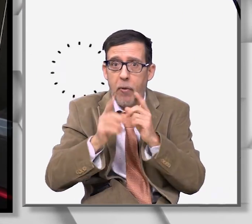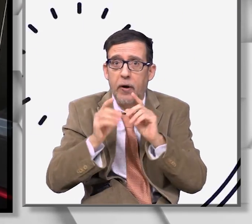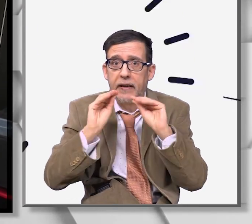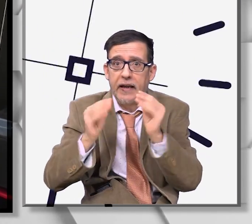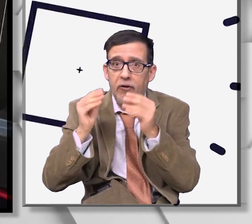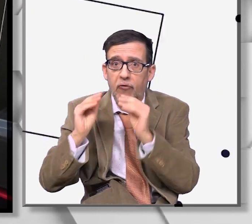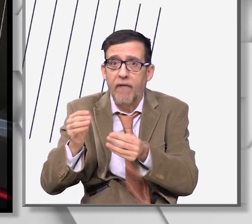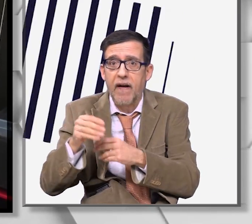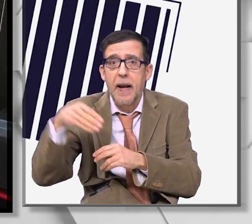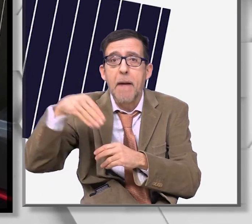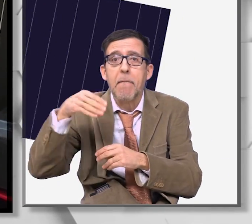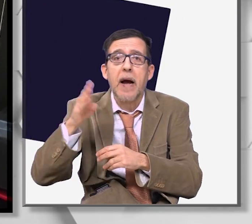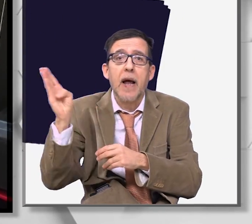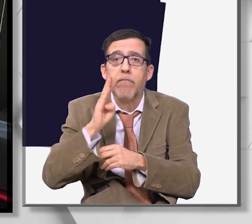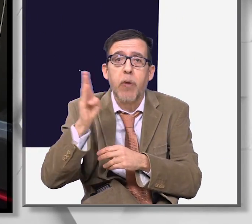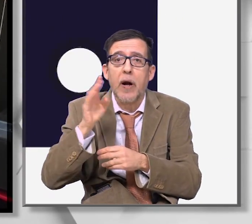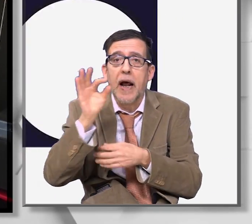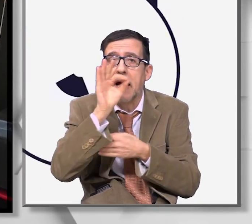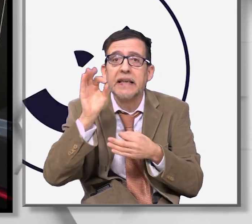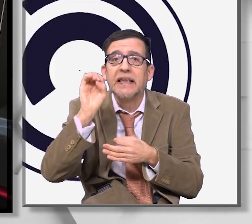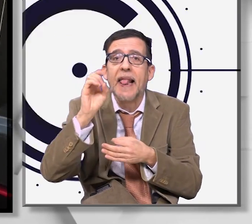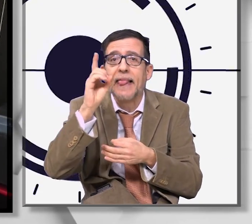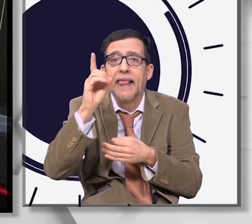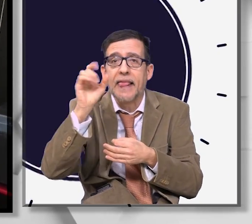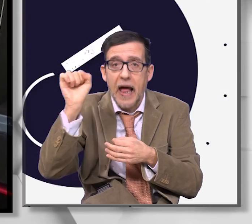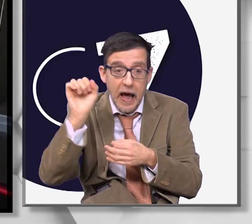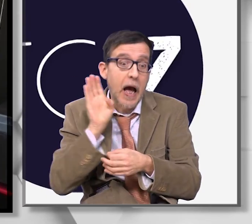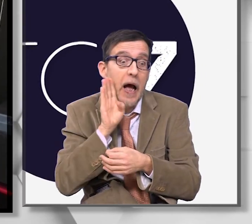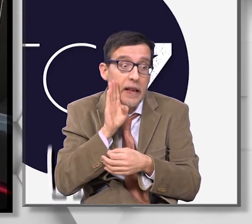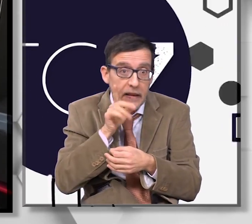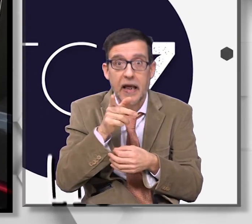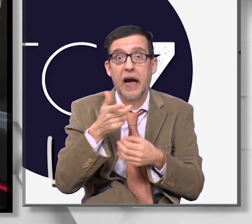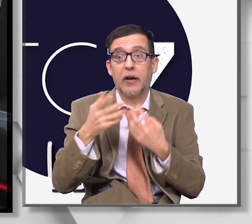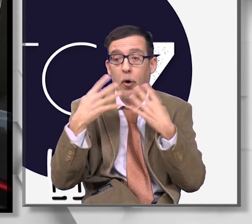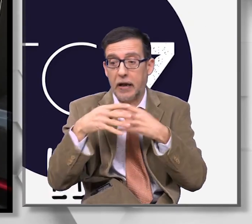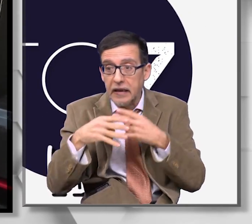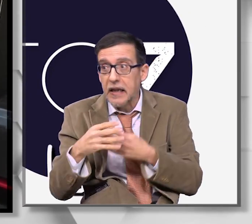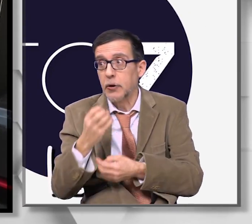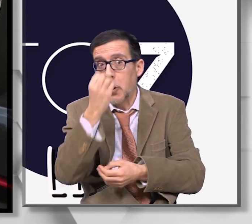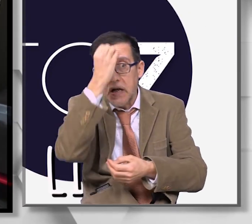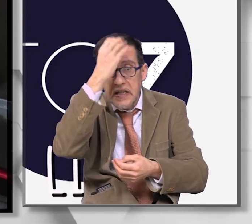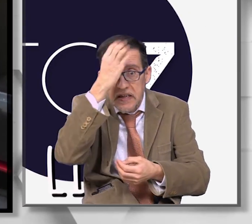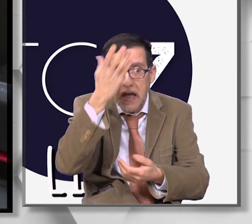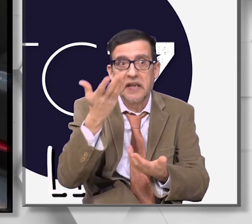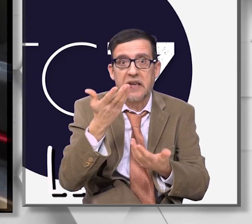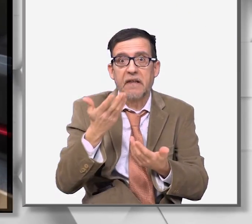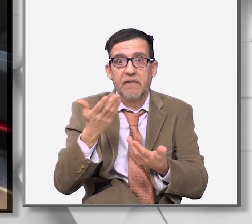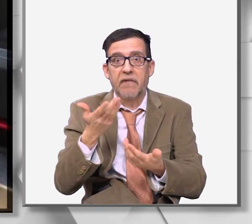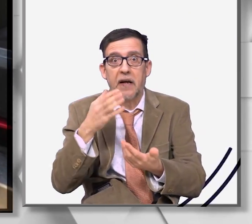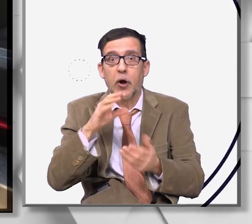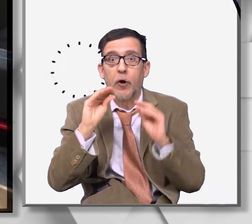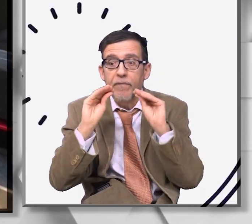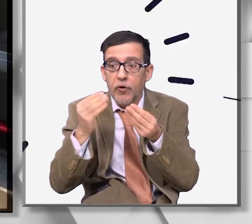bonaria zedda all'interno di un centro molto attivi attento nell'organizzazione di iniziative particolarmente apprezzate dai giovani